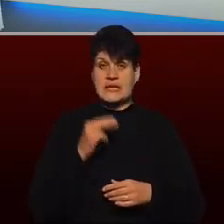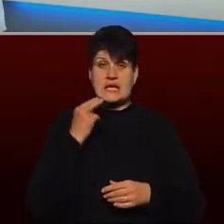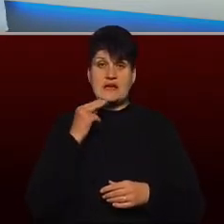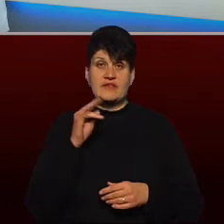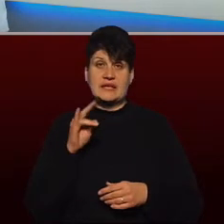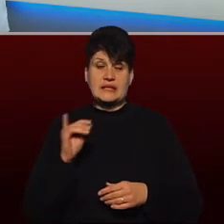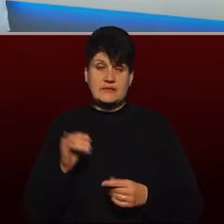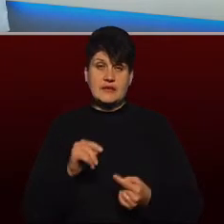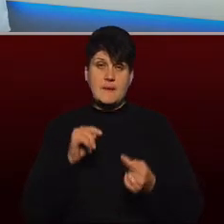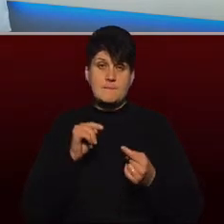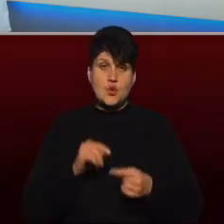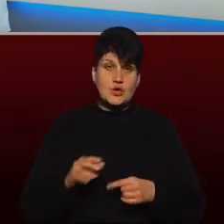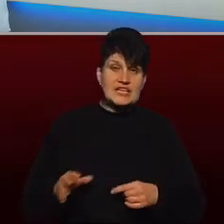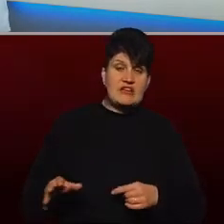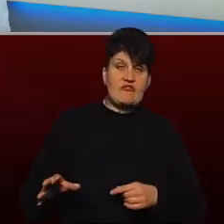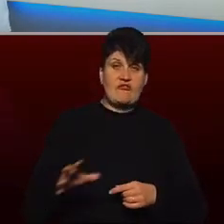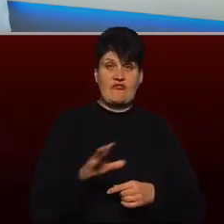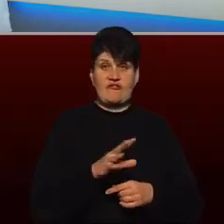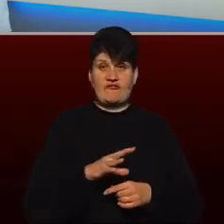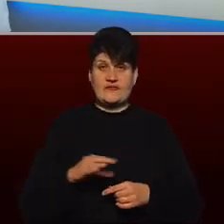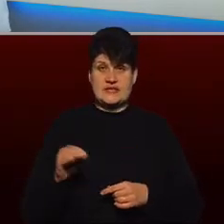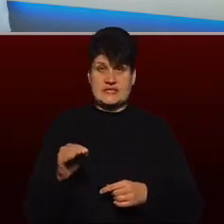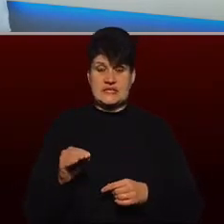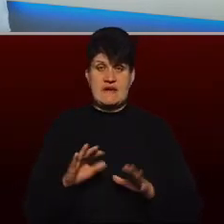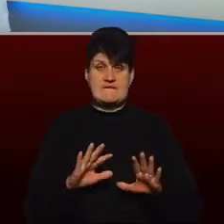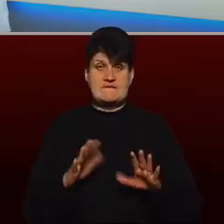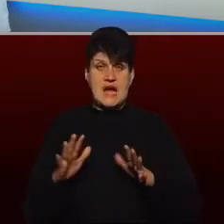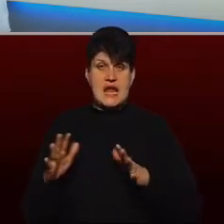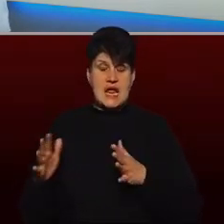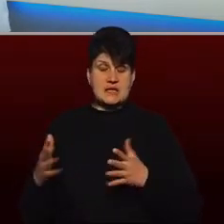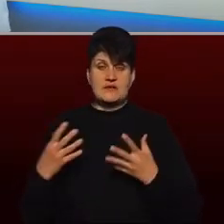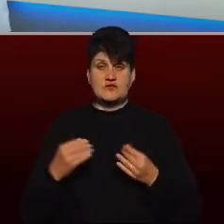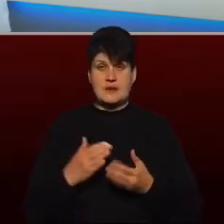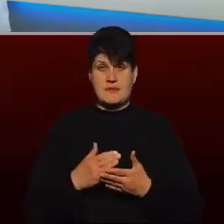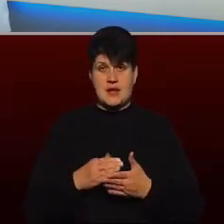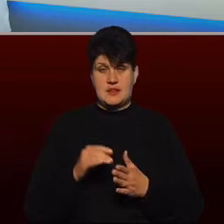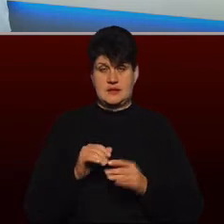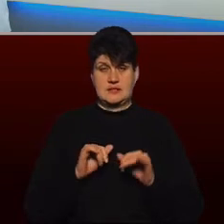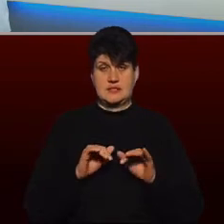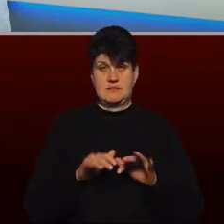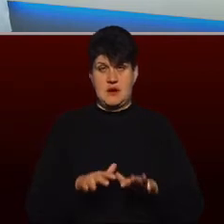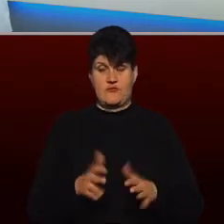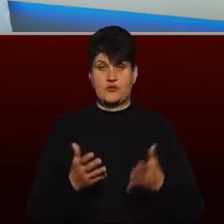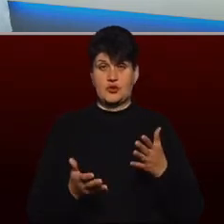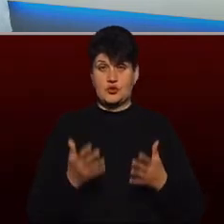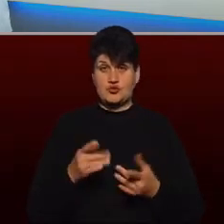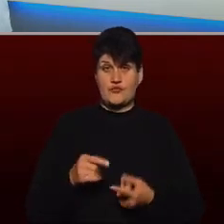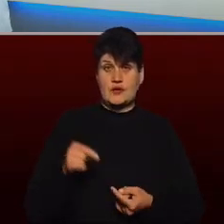проти всіх генетичних варіантів, з якими ми вже мали справу. Якщо відповідно до